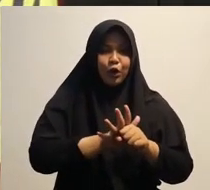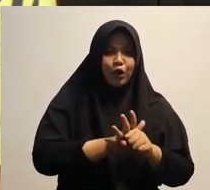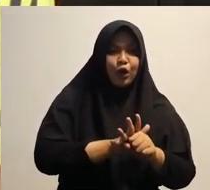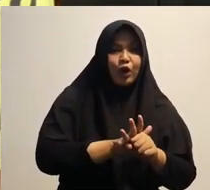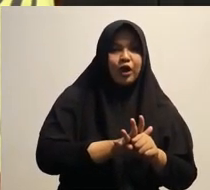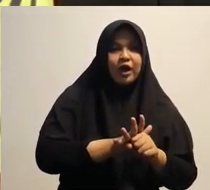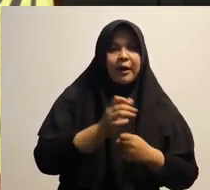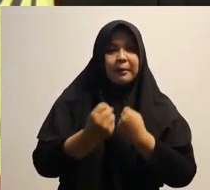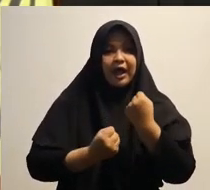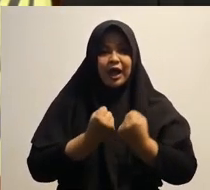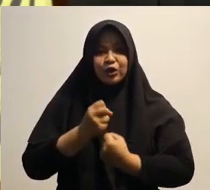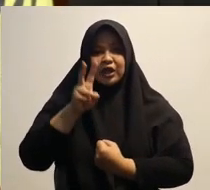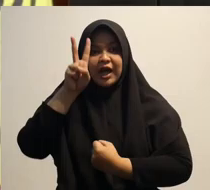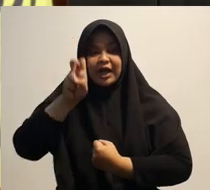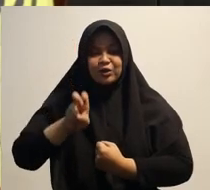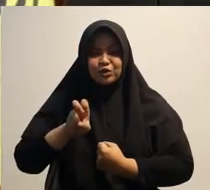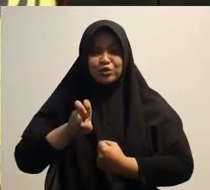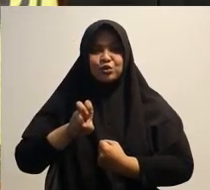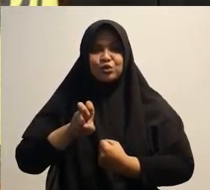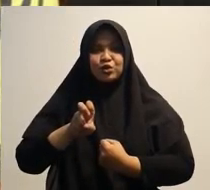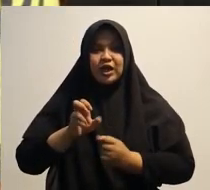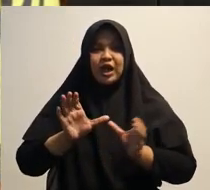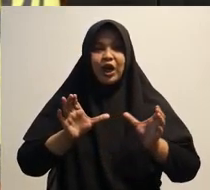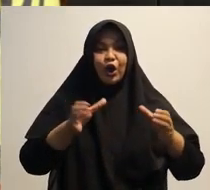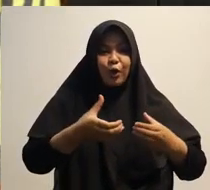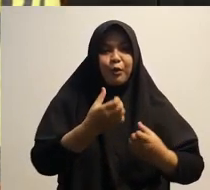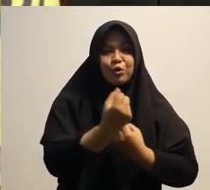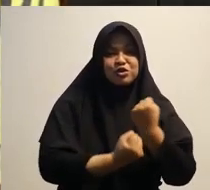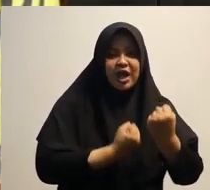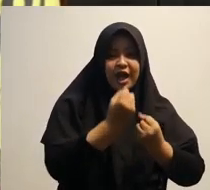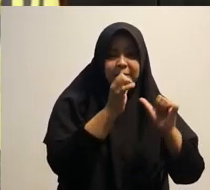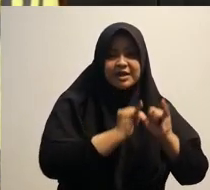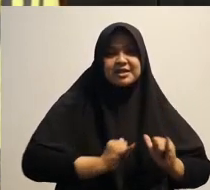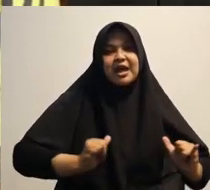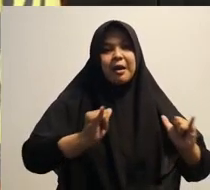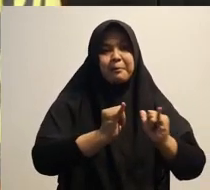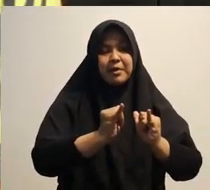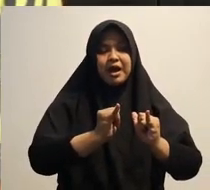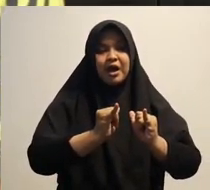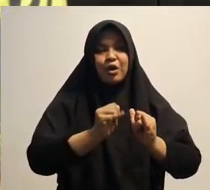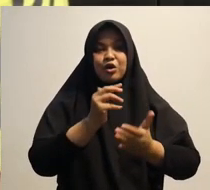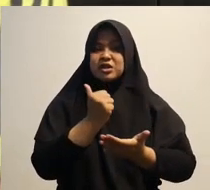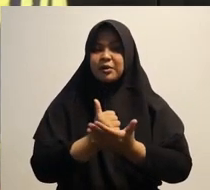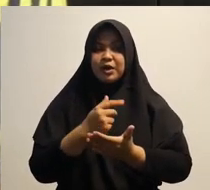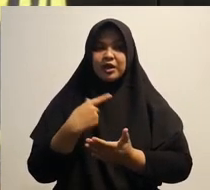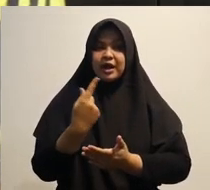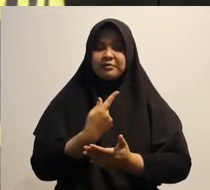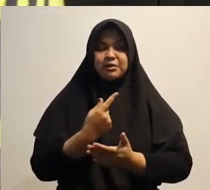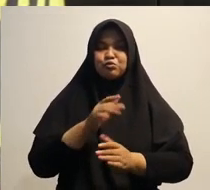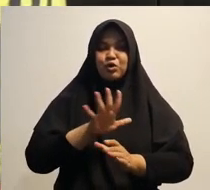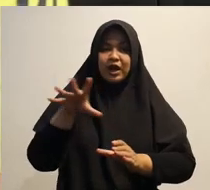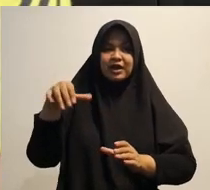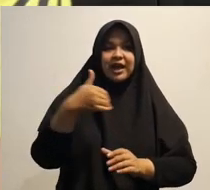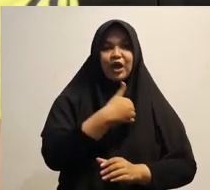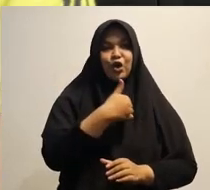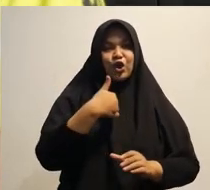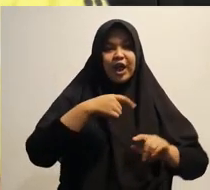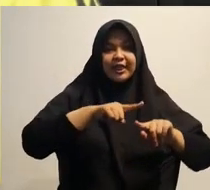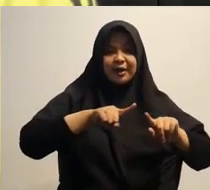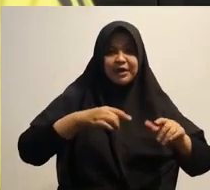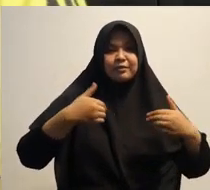pelakunya harus KUBE, kelompok usaha bersama. Atau sebetulnya kami juga bukan KUBE, tapi